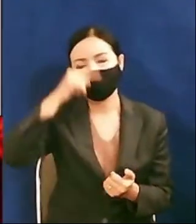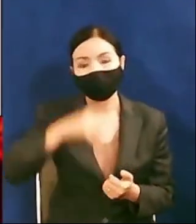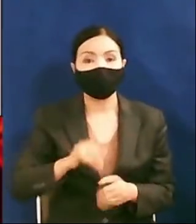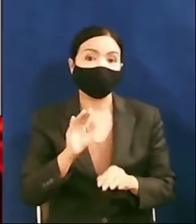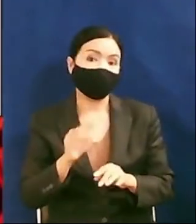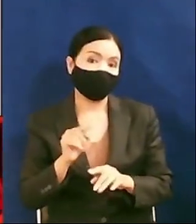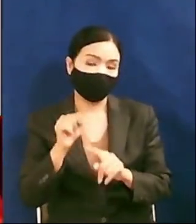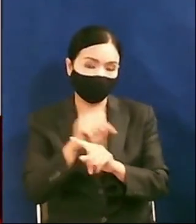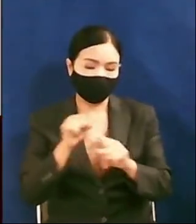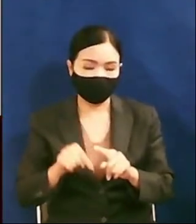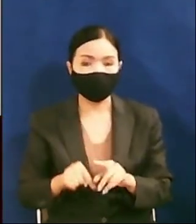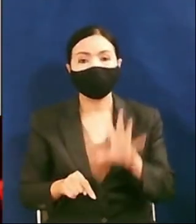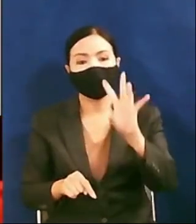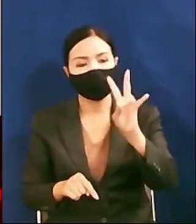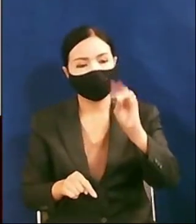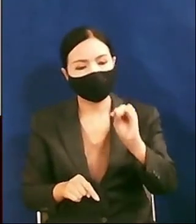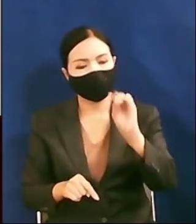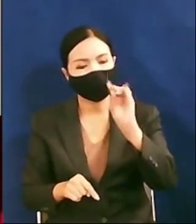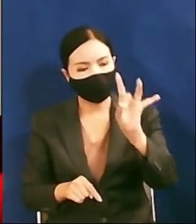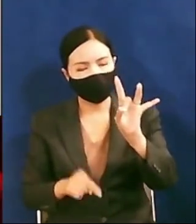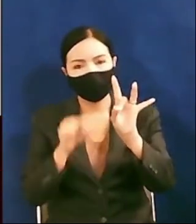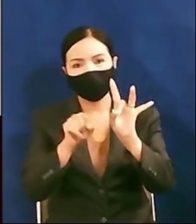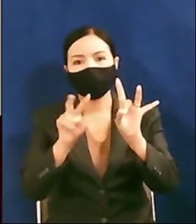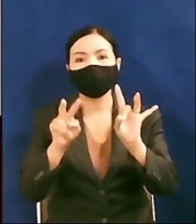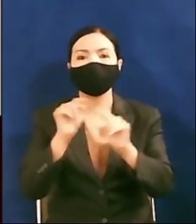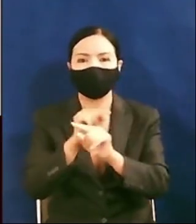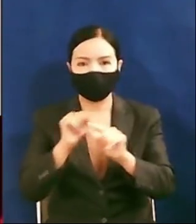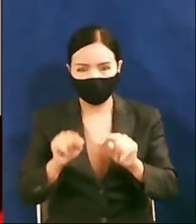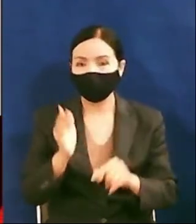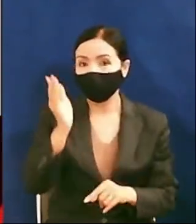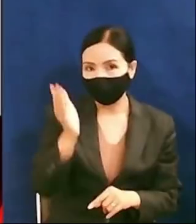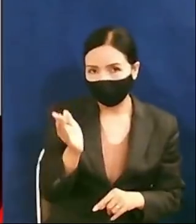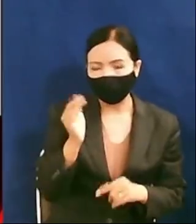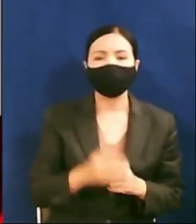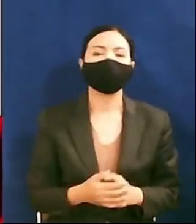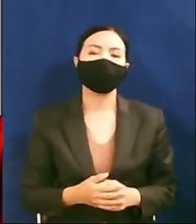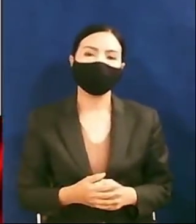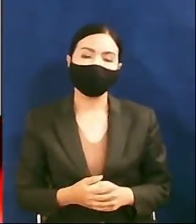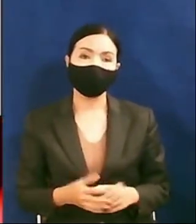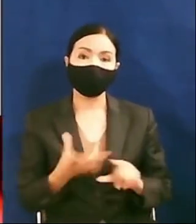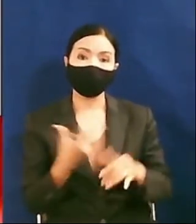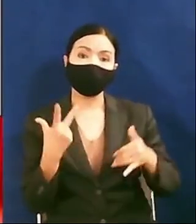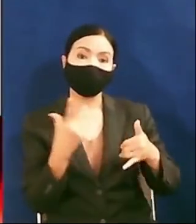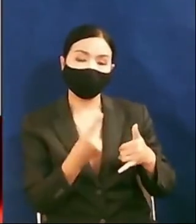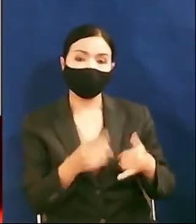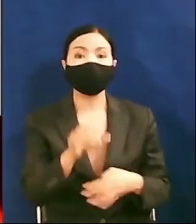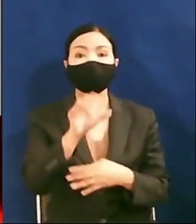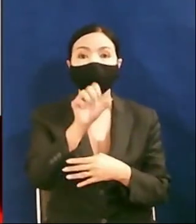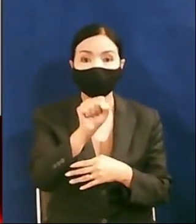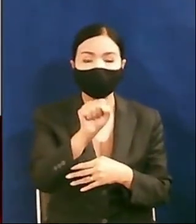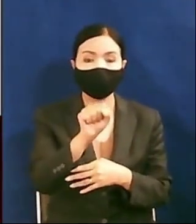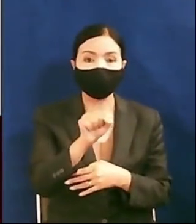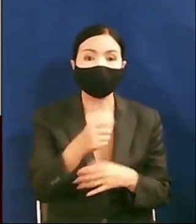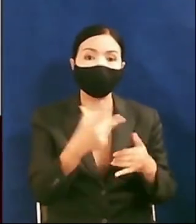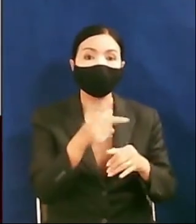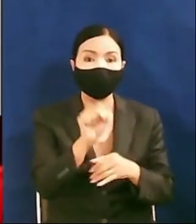อยละ 78.2% นะครับนี่ก็คือแสดงให้เห็นนะครับว่าประสิทธิผลของวัคซีนซิโนแวคถึงแม้ว่าจะมีการ